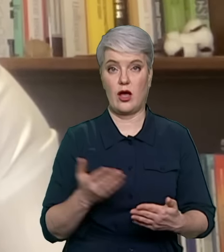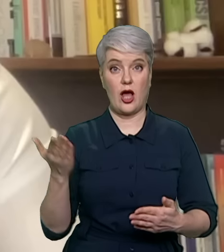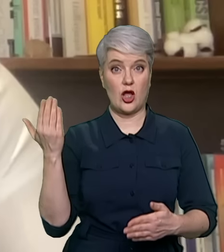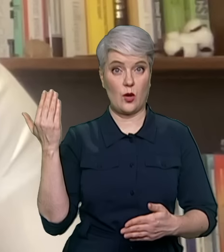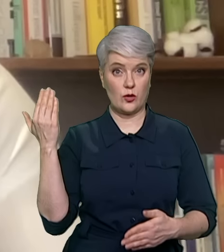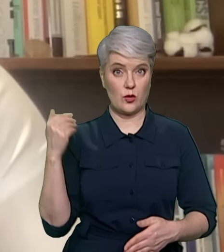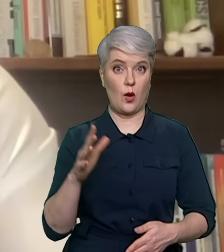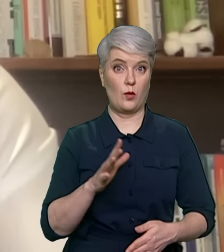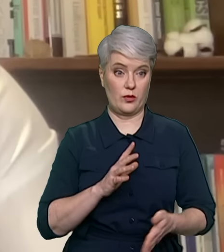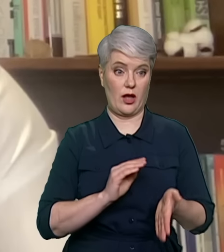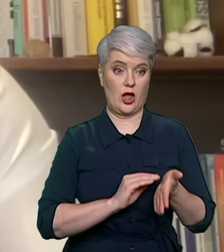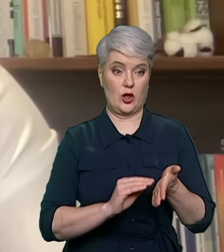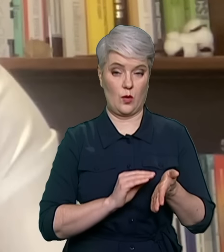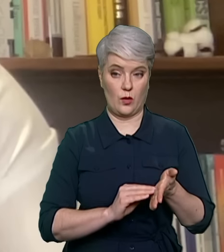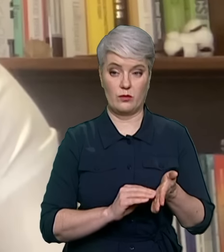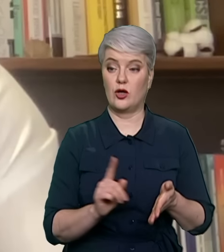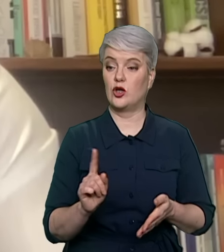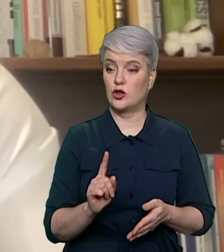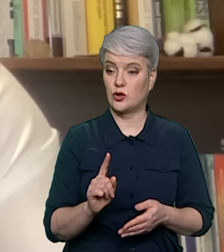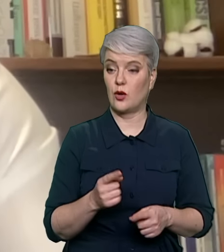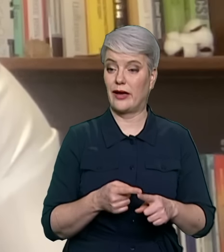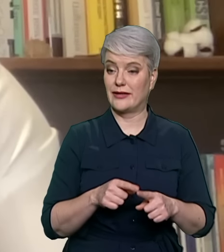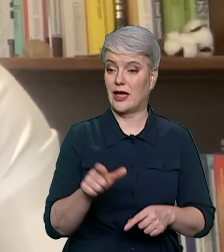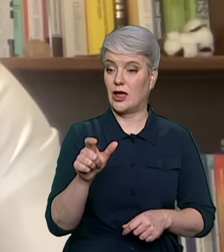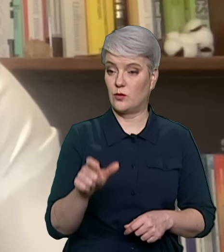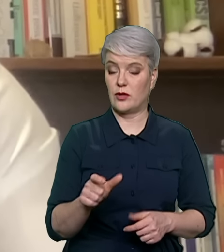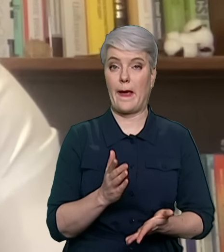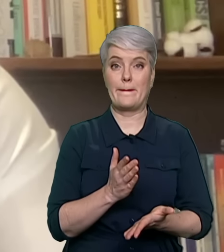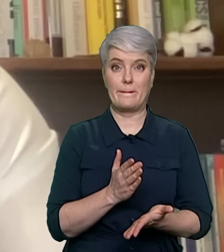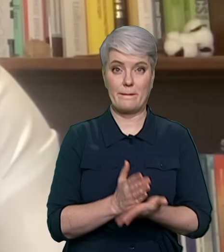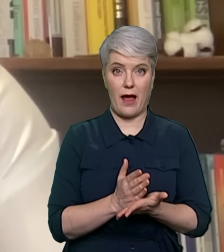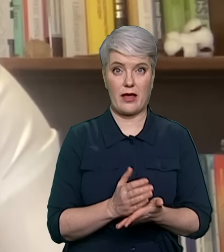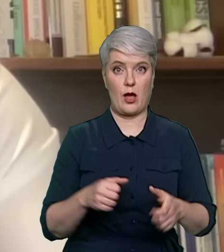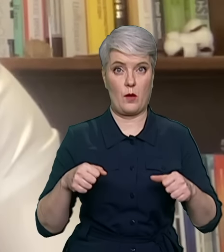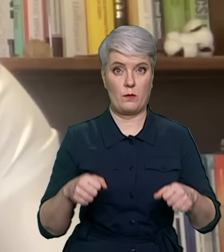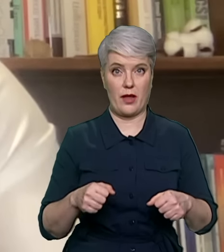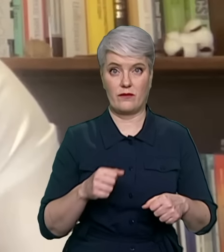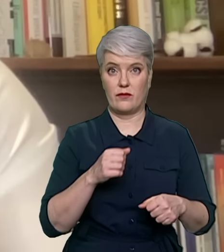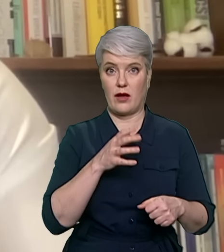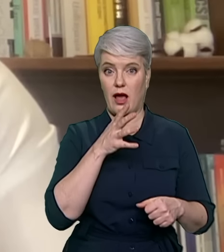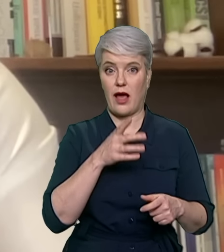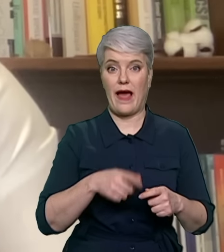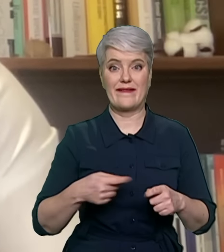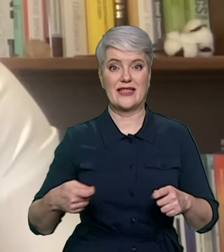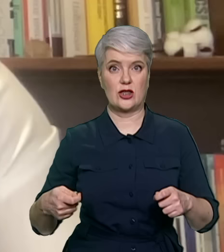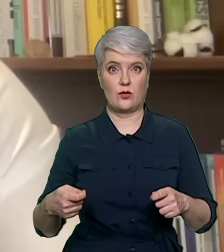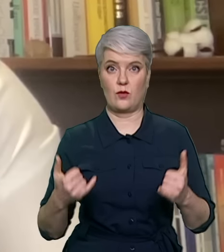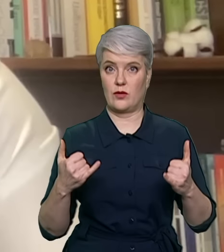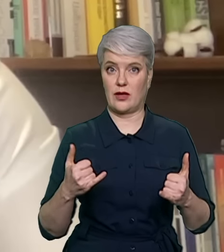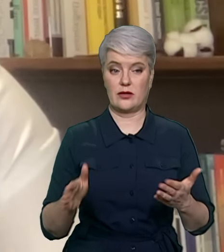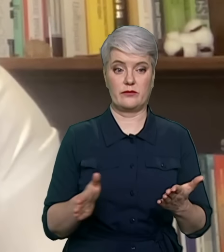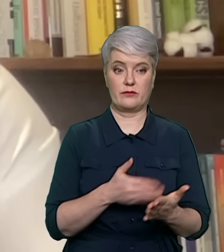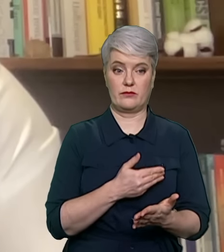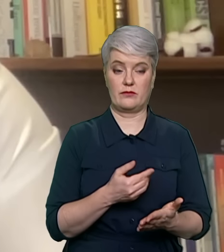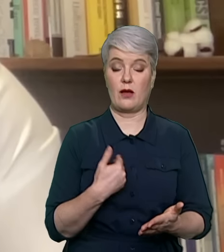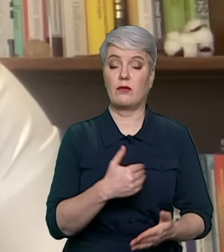була норма щодо того, що ця людина має право на відстрочку. Зараз цієї норми немає. Ми хочемо